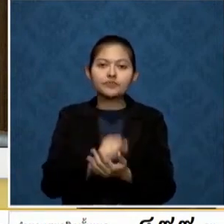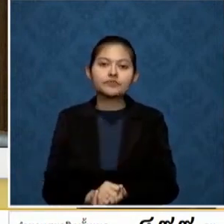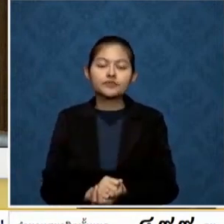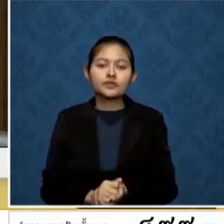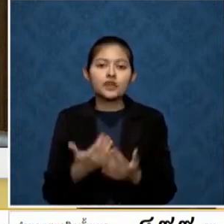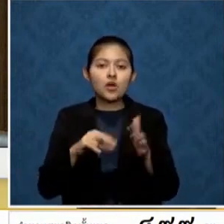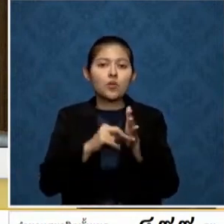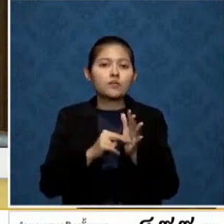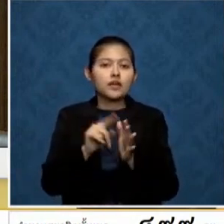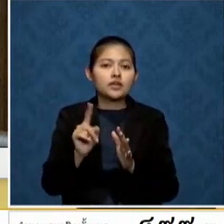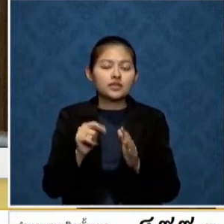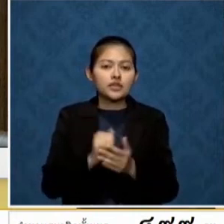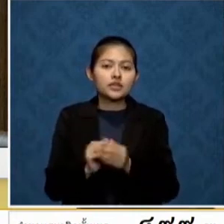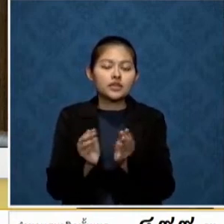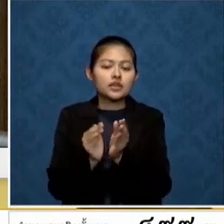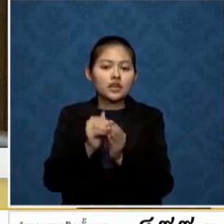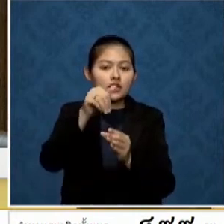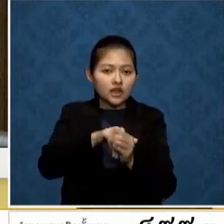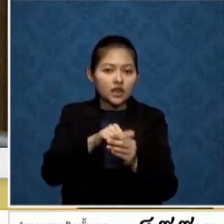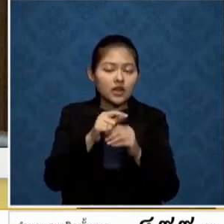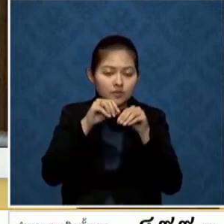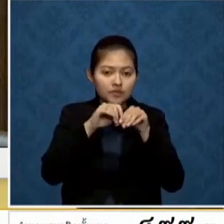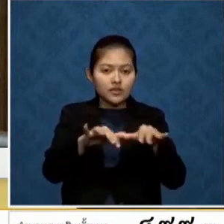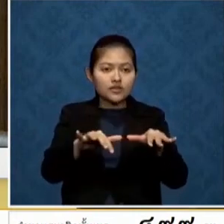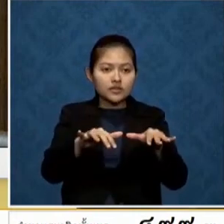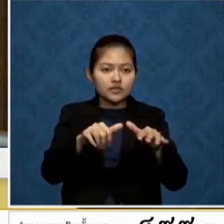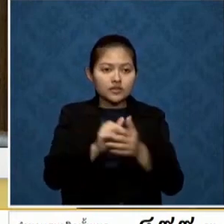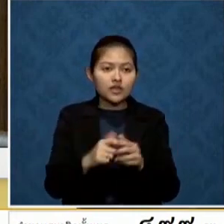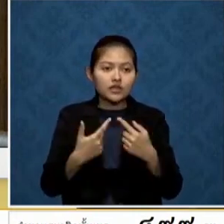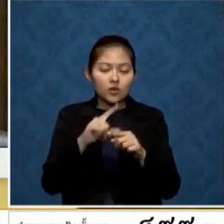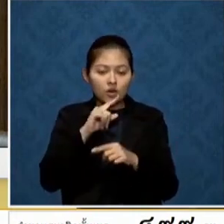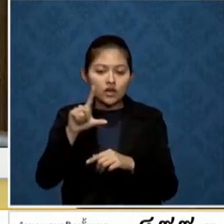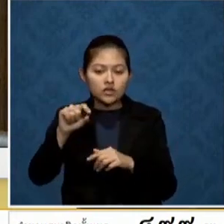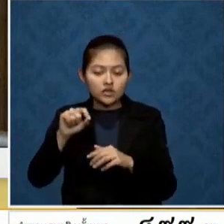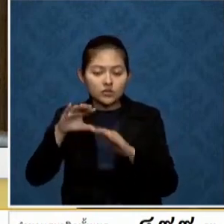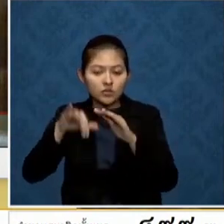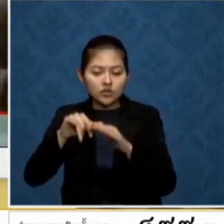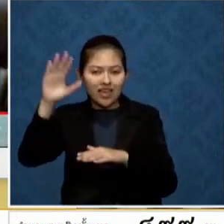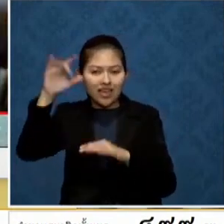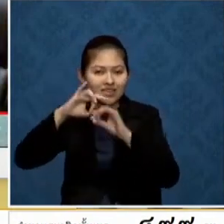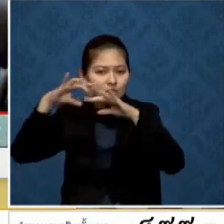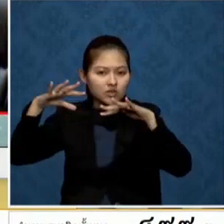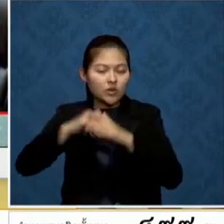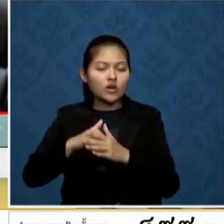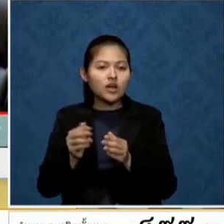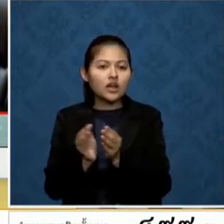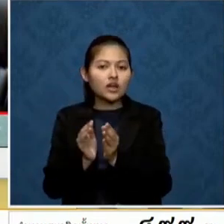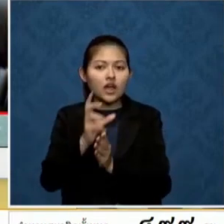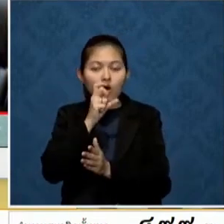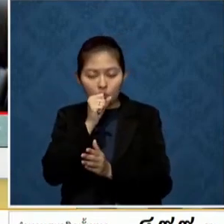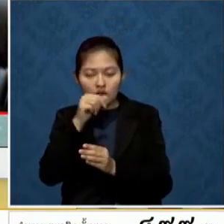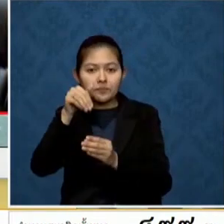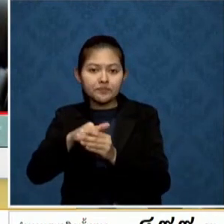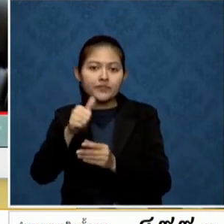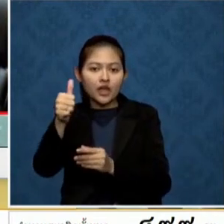ว่าเวลาจะลงมติในที่แห่งนี้การลงเปิดเผยเป็น defaultแต่ถ้ามี 20คนที่คัดค้านก็อาจจะสามารถพิจารณาให้โหวตรับ